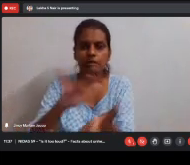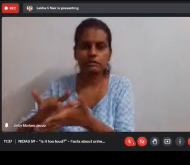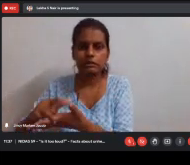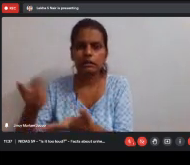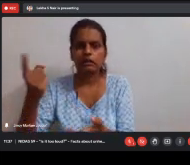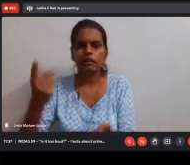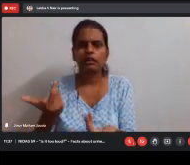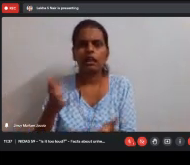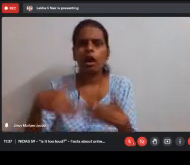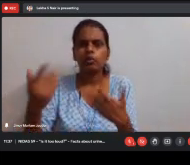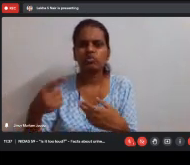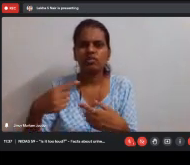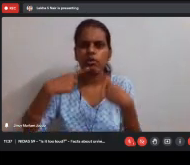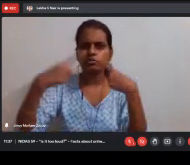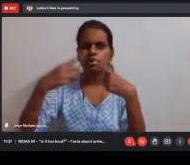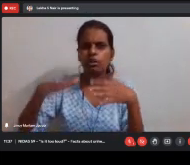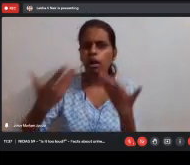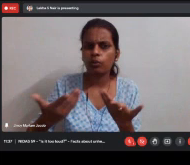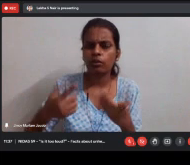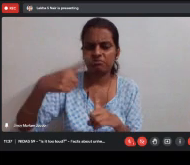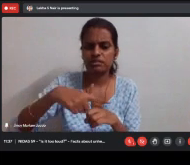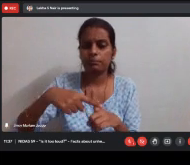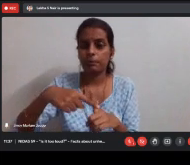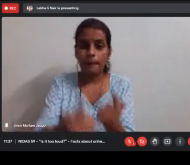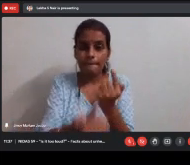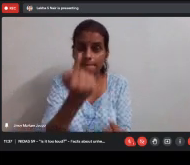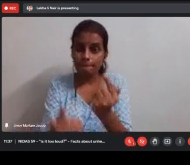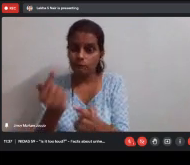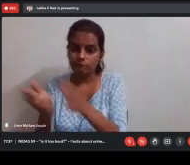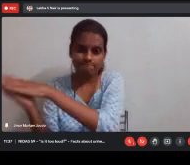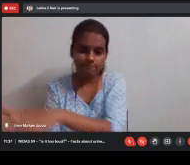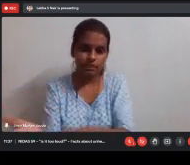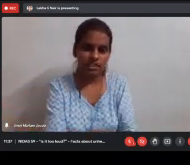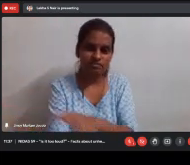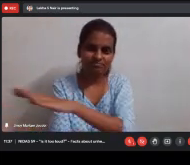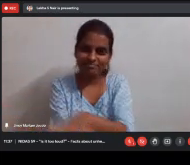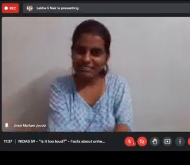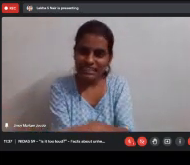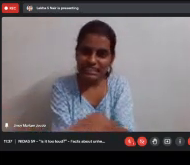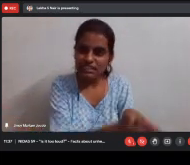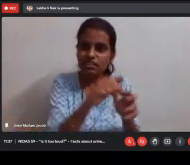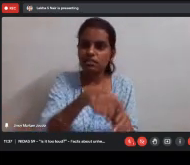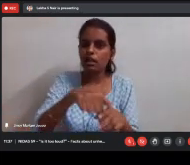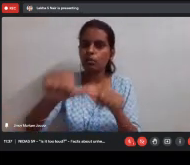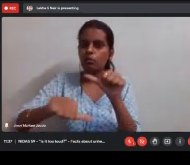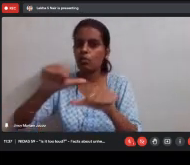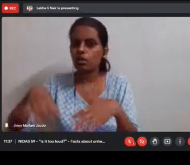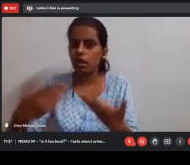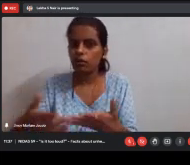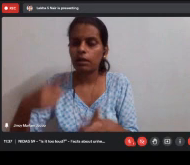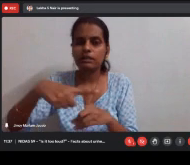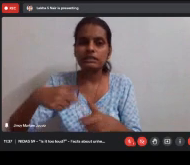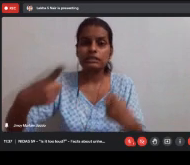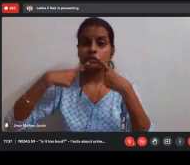എന്ന് പറയുന്ന 60 dB വരുന്നുള്ളൂ. അപ്പോ ഹെവി ട്രാഫിക് നോയ്സ്, ഹെവി സിറ്റി നോയ്സ് എന്ന് പറയുന്നത്